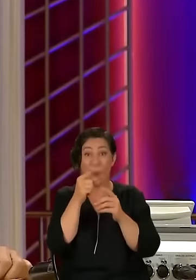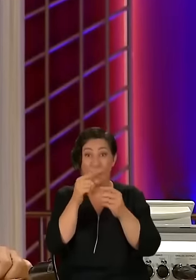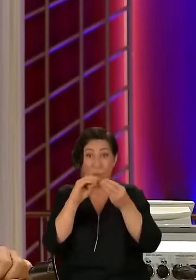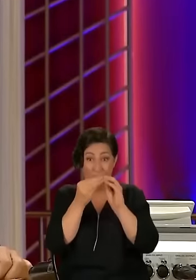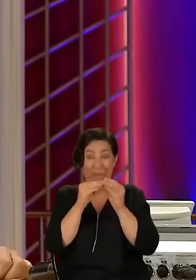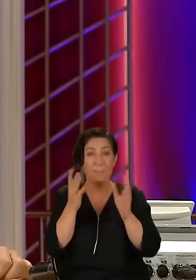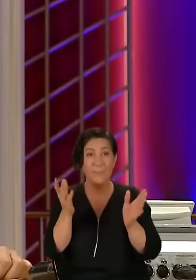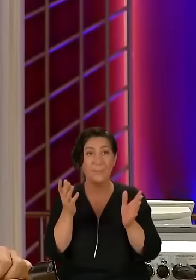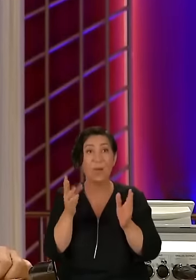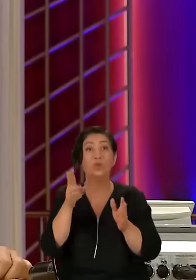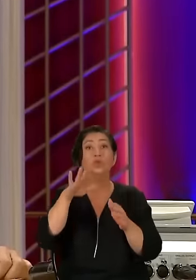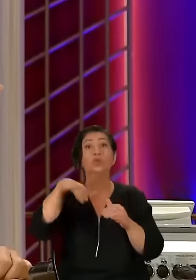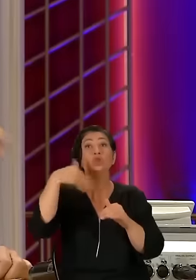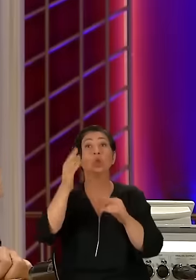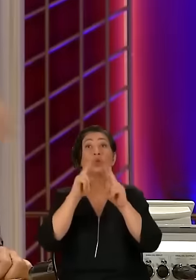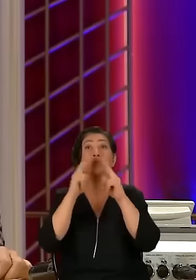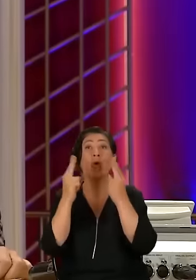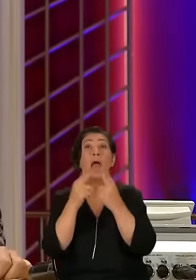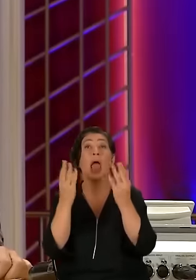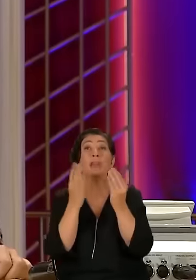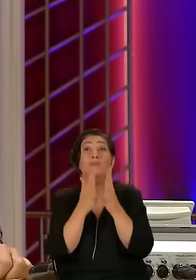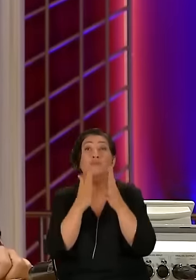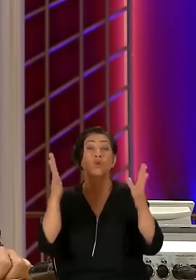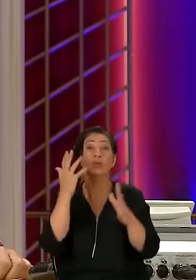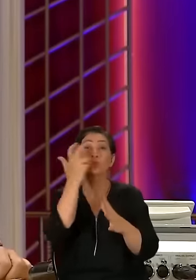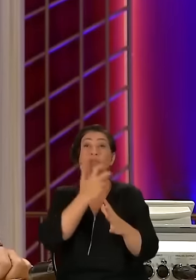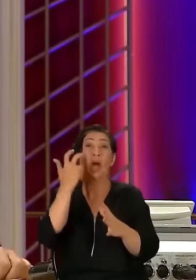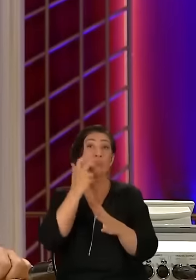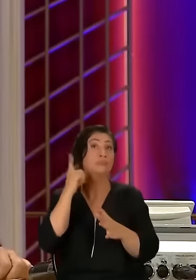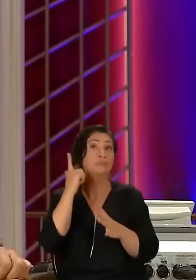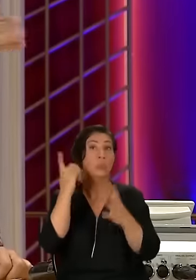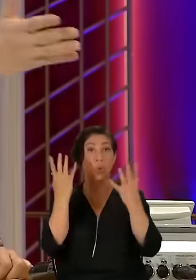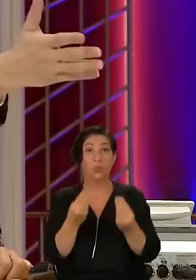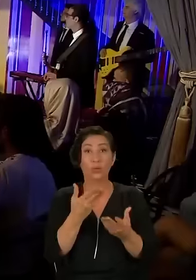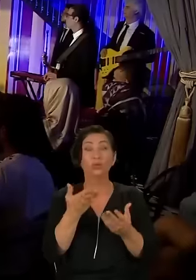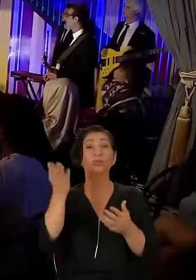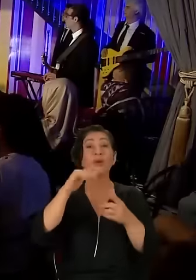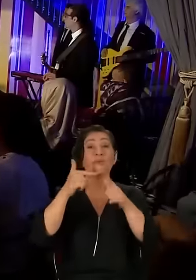arıza sonradan dünyanın en büyük solisti olmasına neden oluyor. Sonra bakın